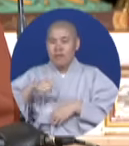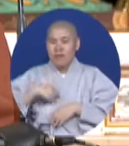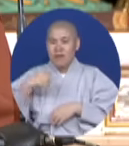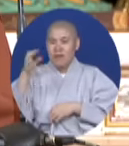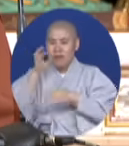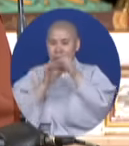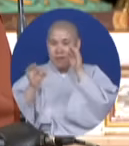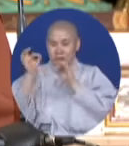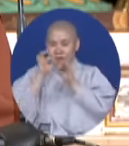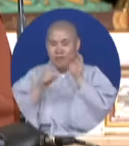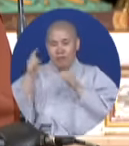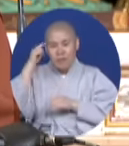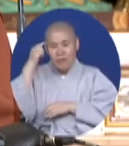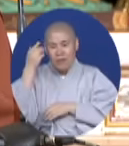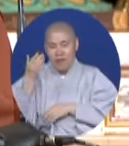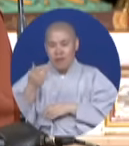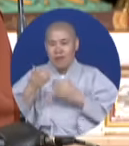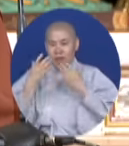비유로 얘기를 하면